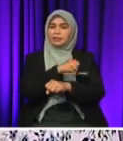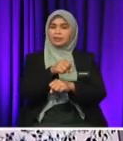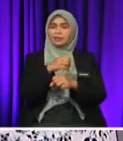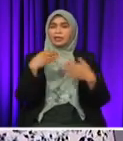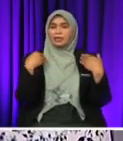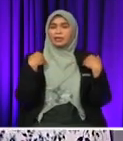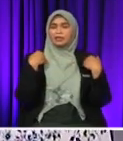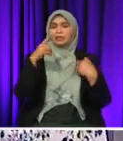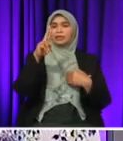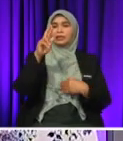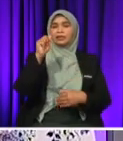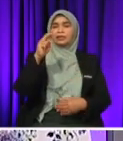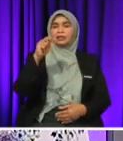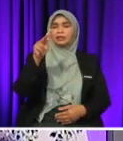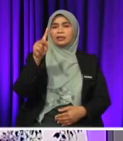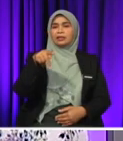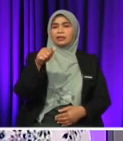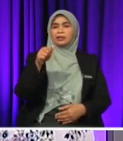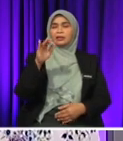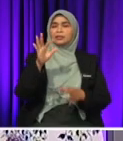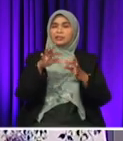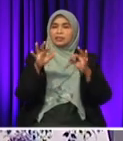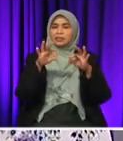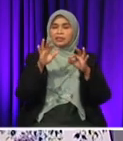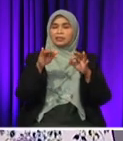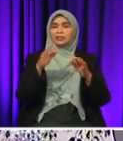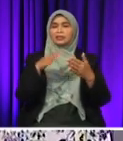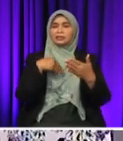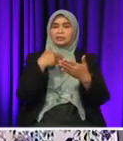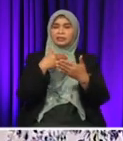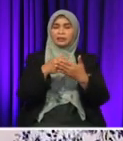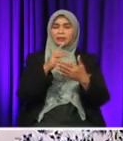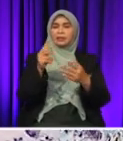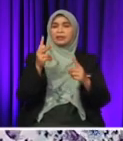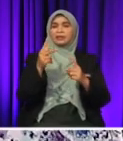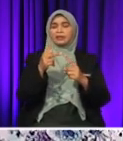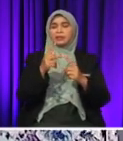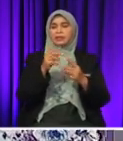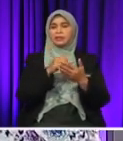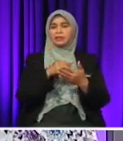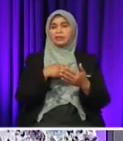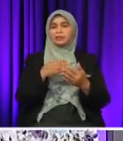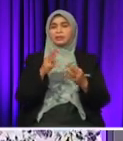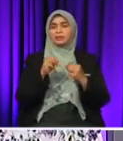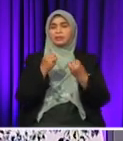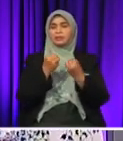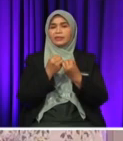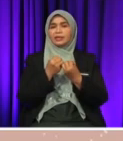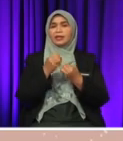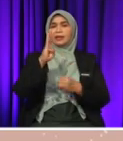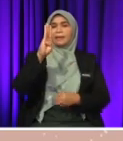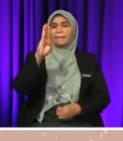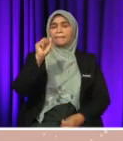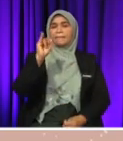ada rangka penceritaan yang ingin disampaikan oleh pengarang Apa itu rangkap rangkap ialah baik